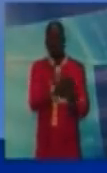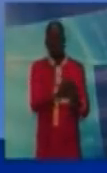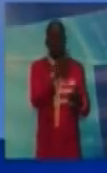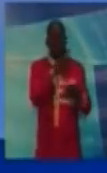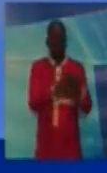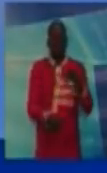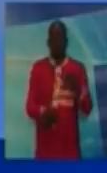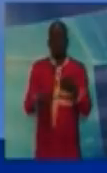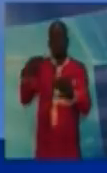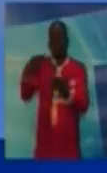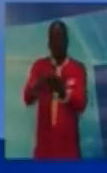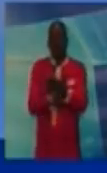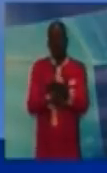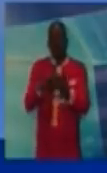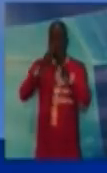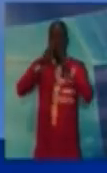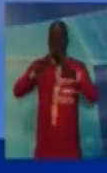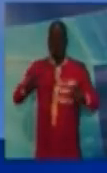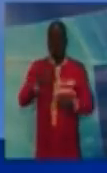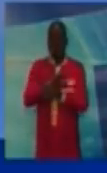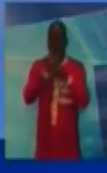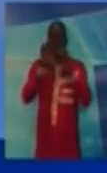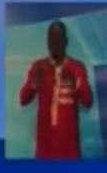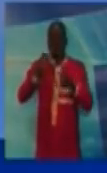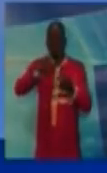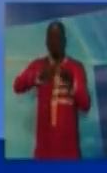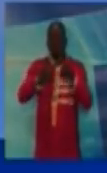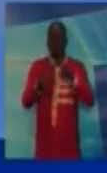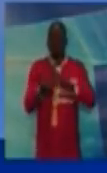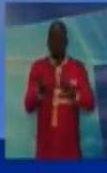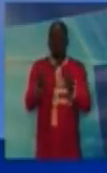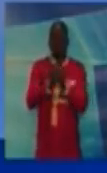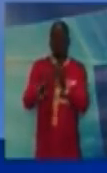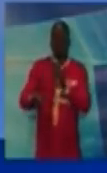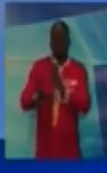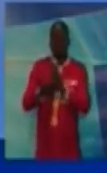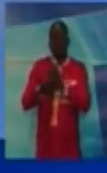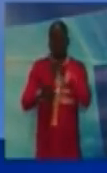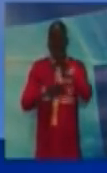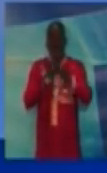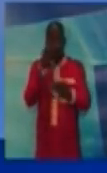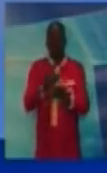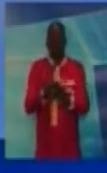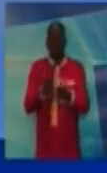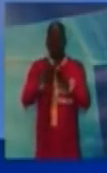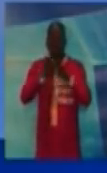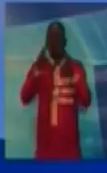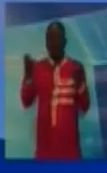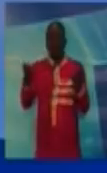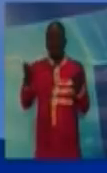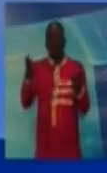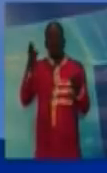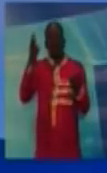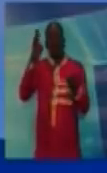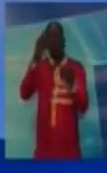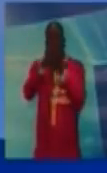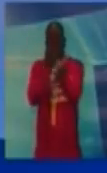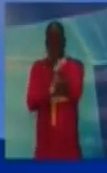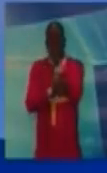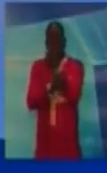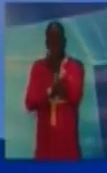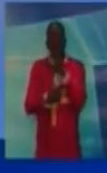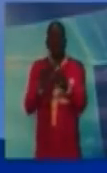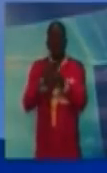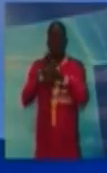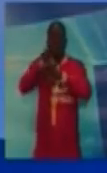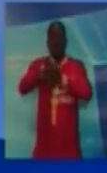C'est une innovation de la Maison de l'entreprise en partenariat avec la Banque mondiale. Le lancement est intervenu à Tenkodogo à